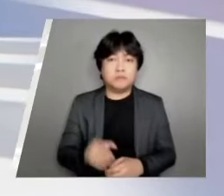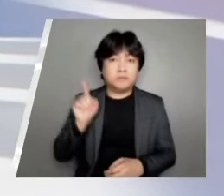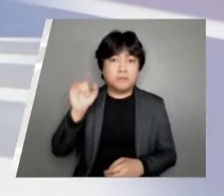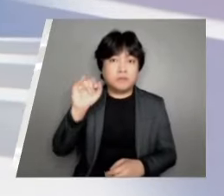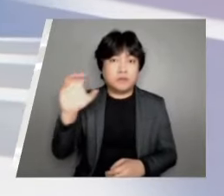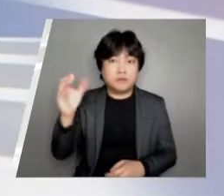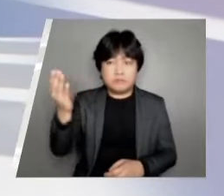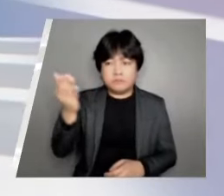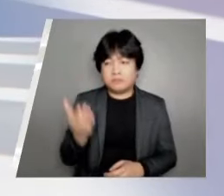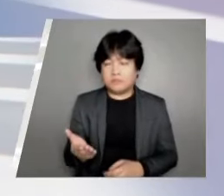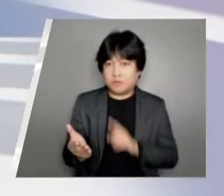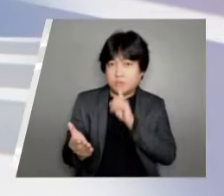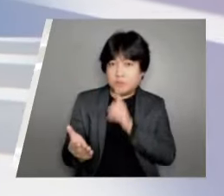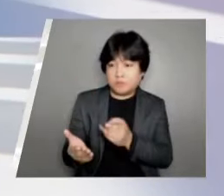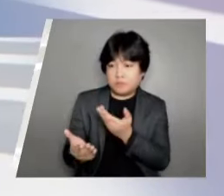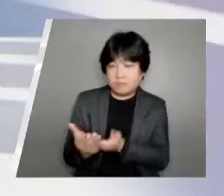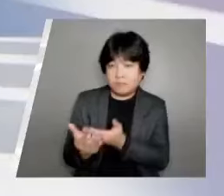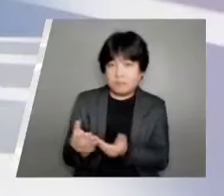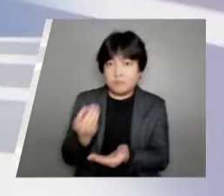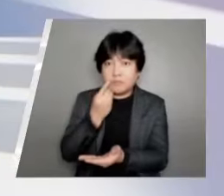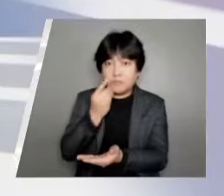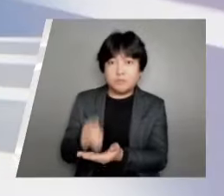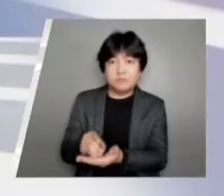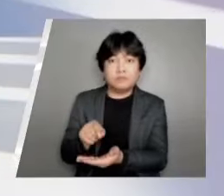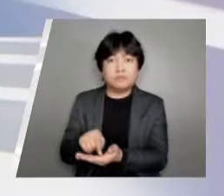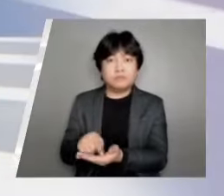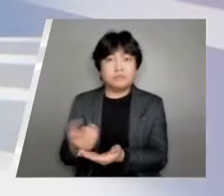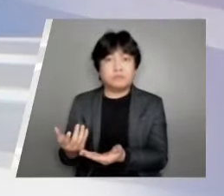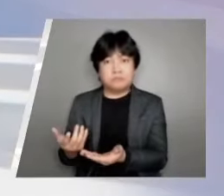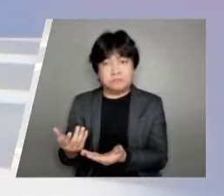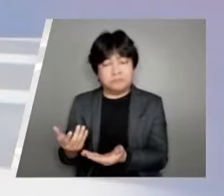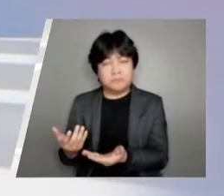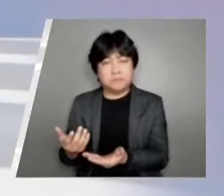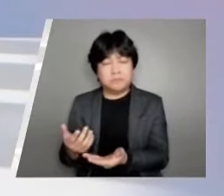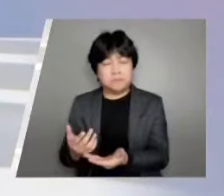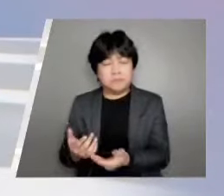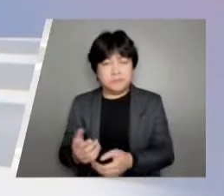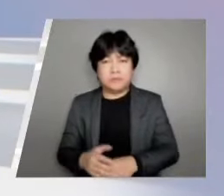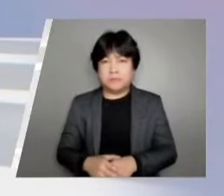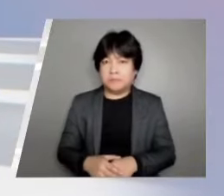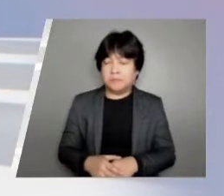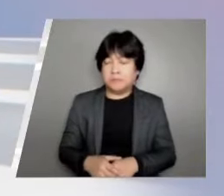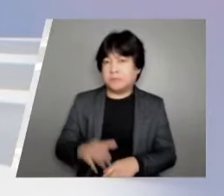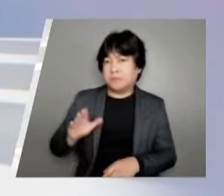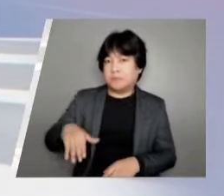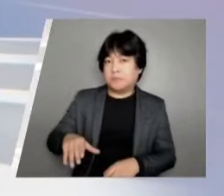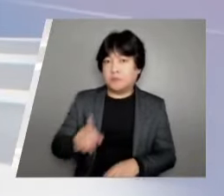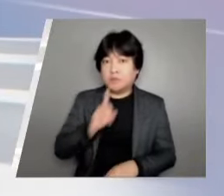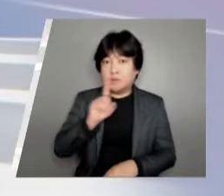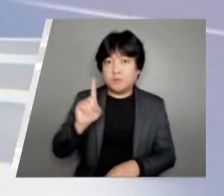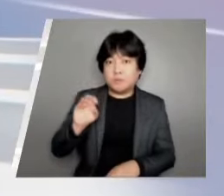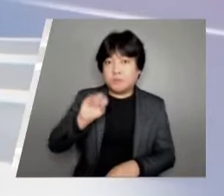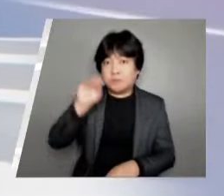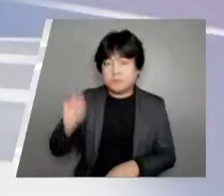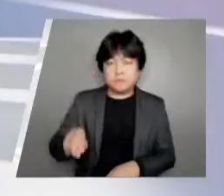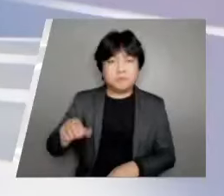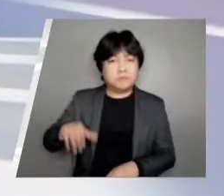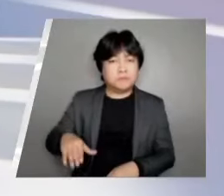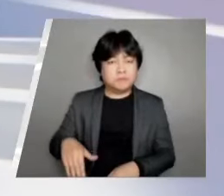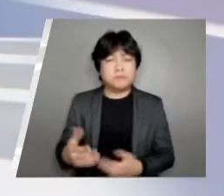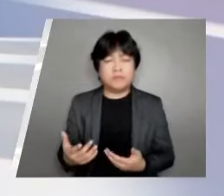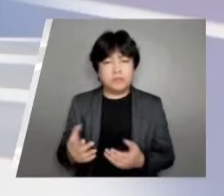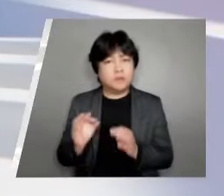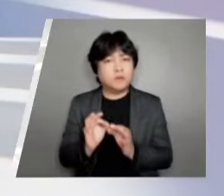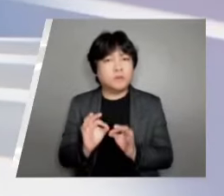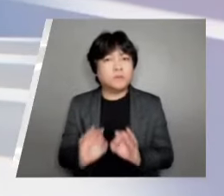mapapatotohanan ng mga dokumentong ibinahagi ng outside sources. Dagdag pa nito, mahalaga ang pagprotekta sa confidentiality ng